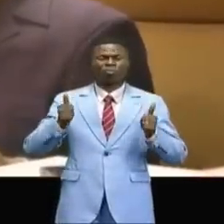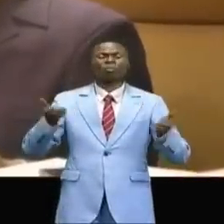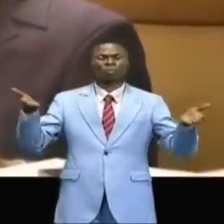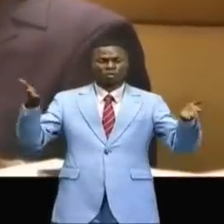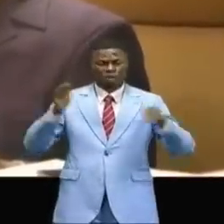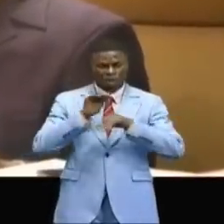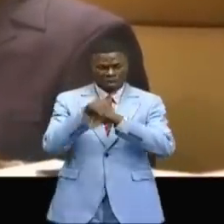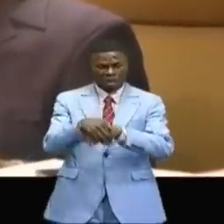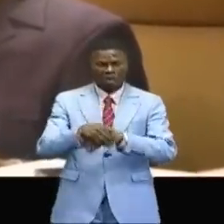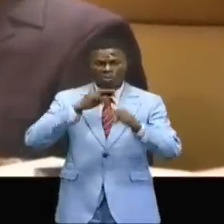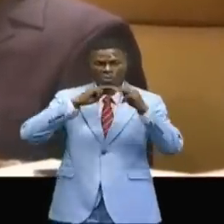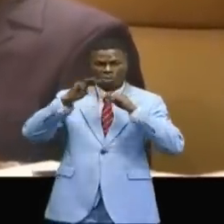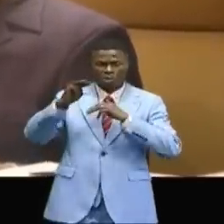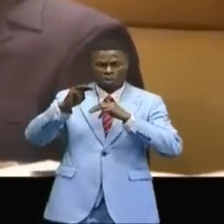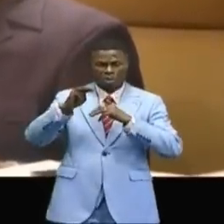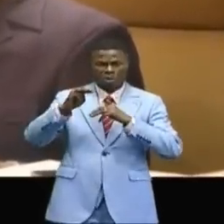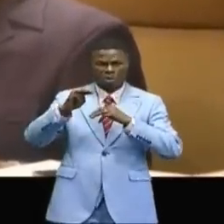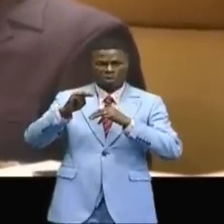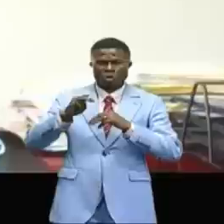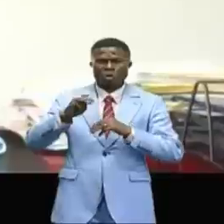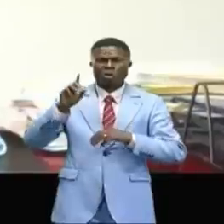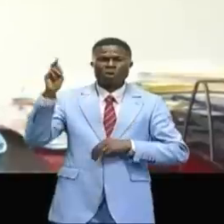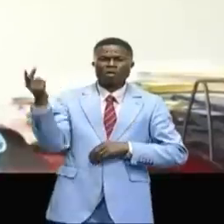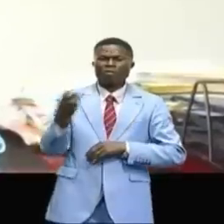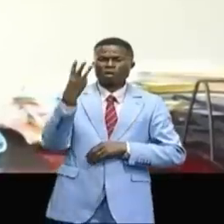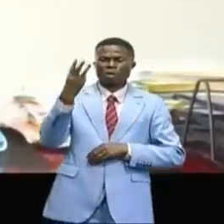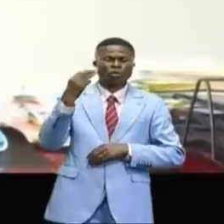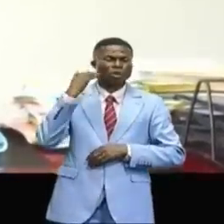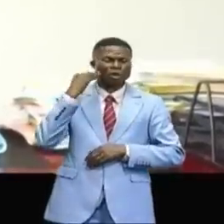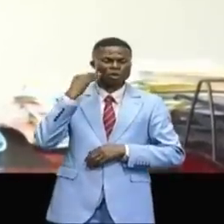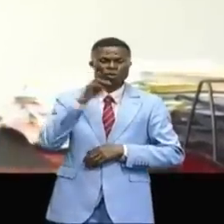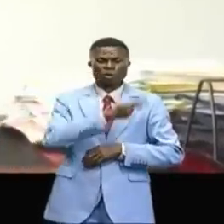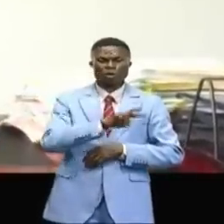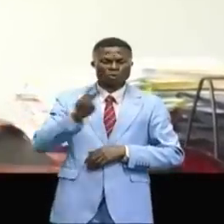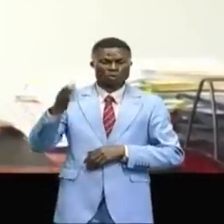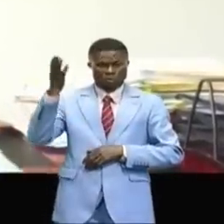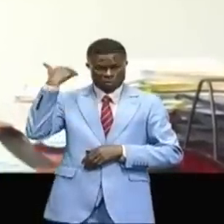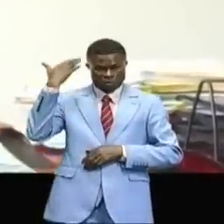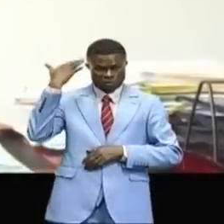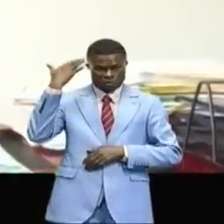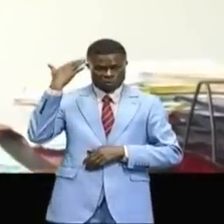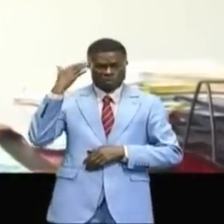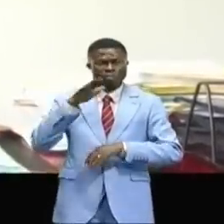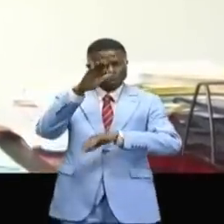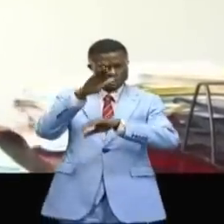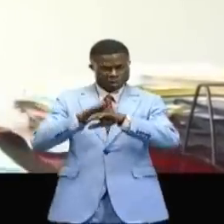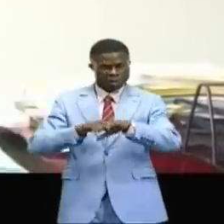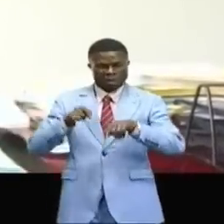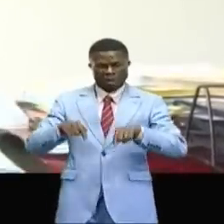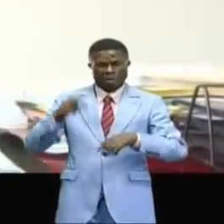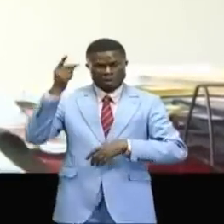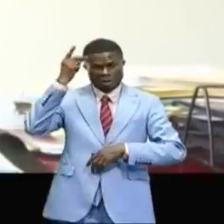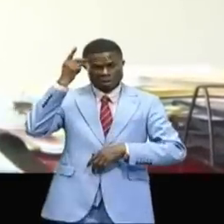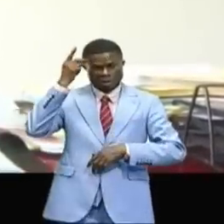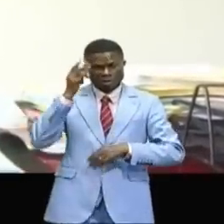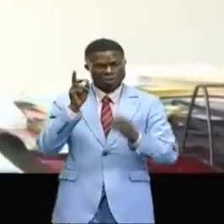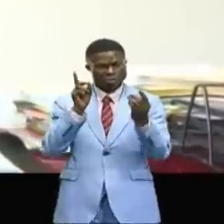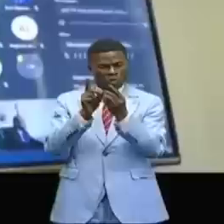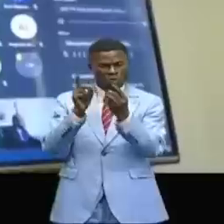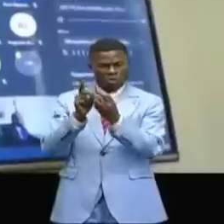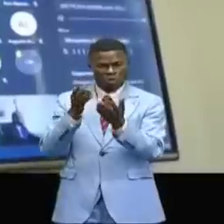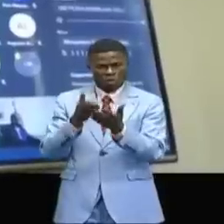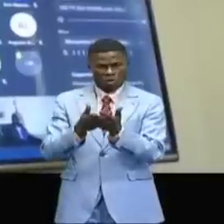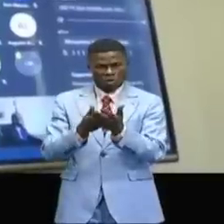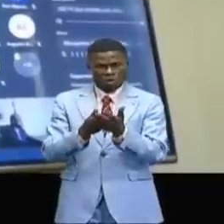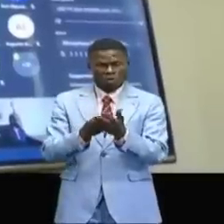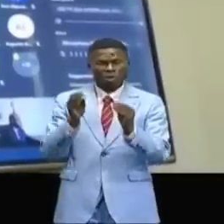positivement à son message du 23 juin 2022, au terme duquel ils étaient invités à Kinshasa pour consultation, les